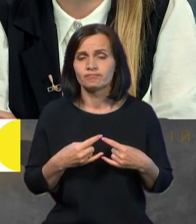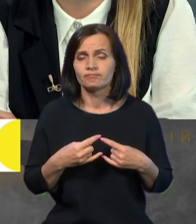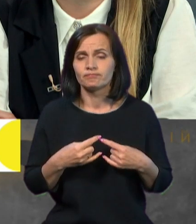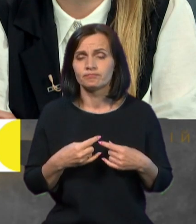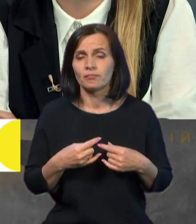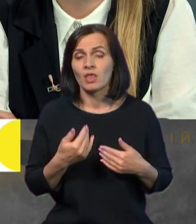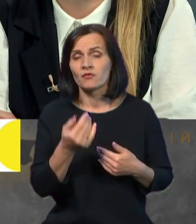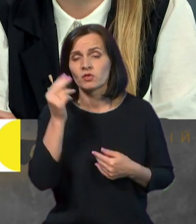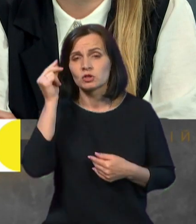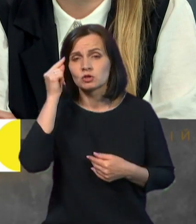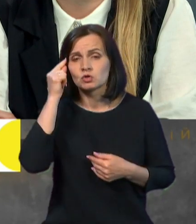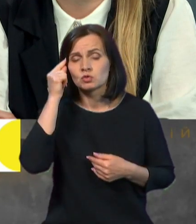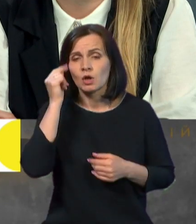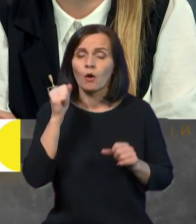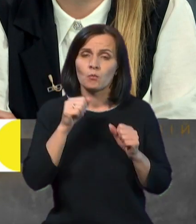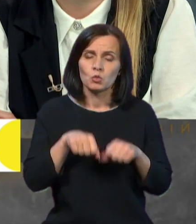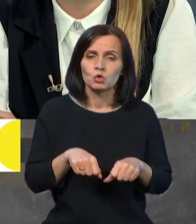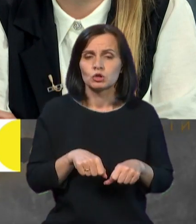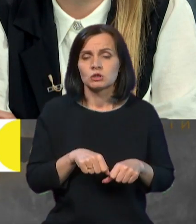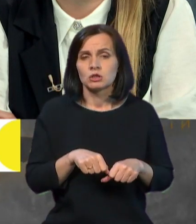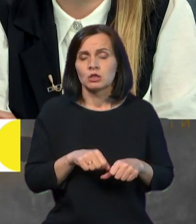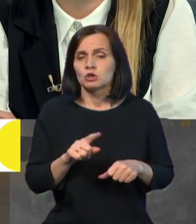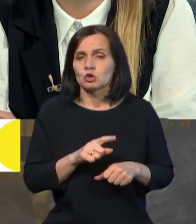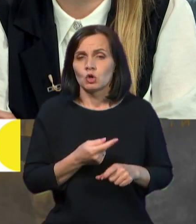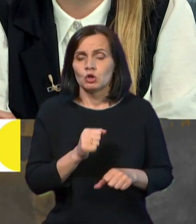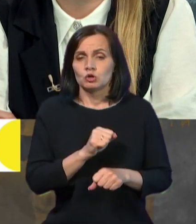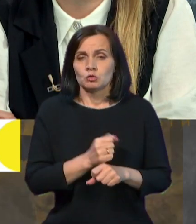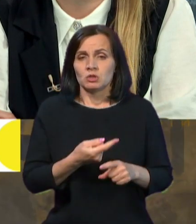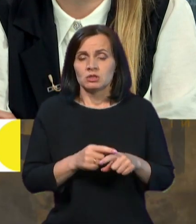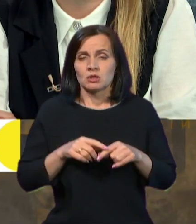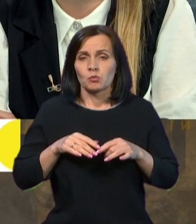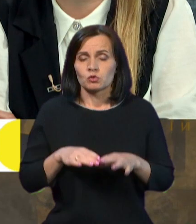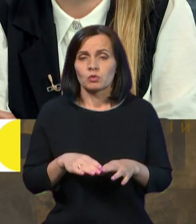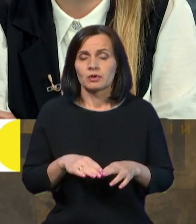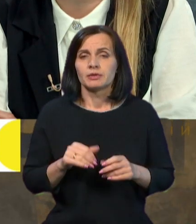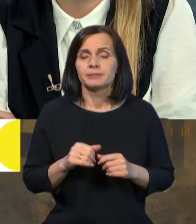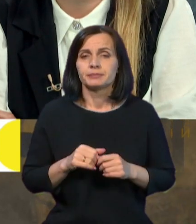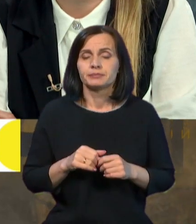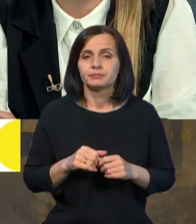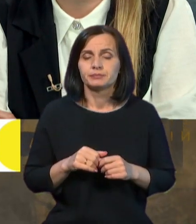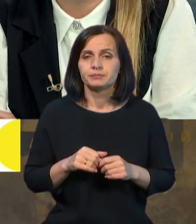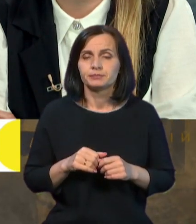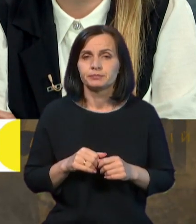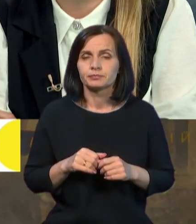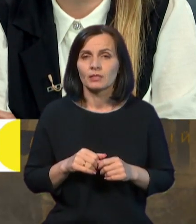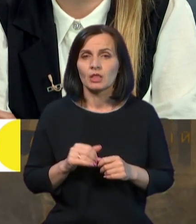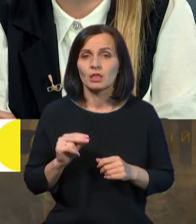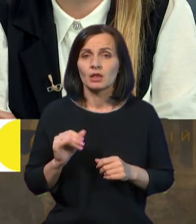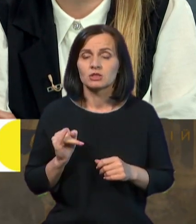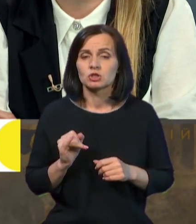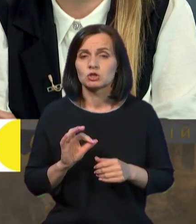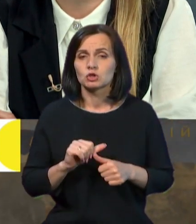вашу думку, чи може щось зупинити ці процеси? І от, власне, чи